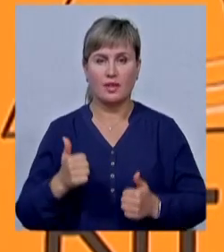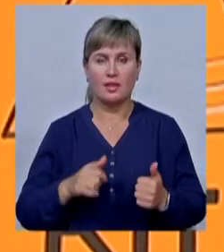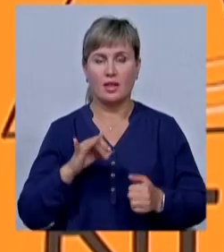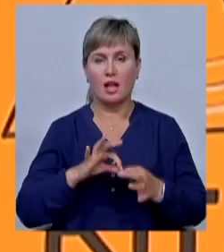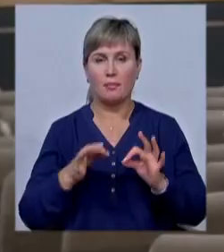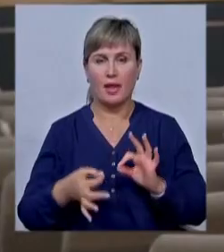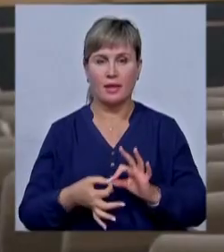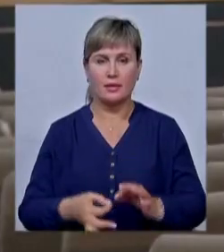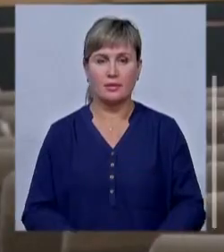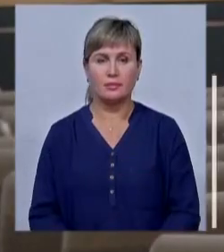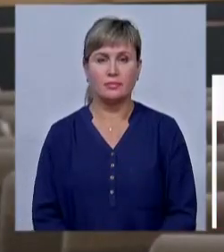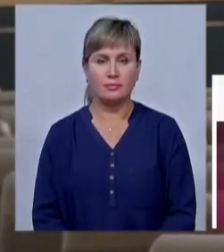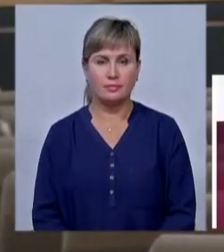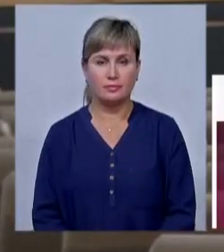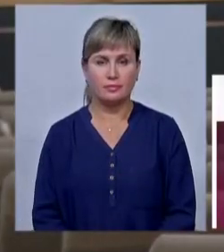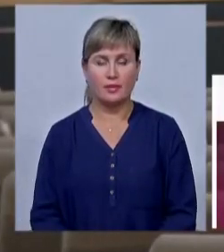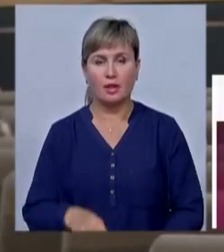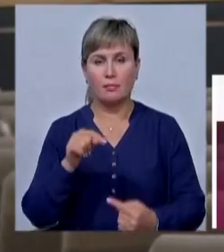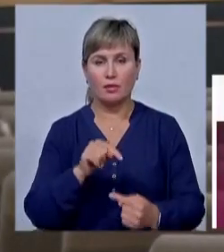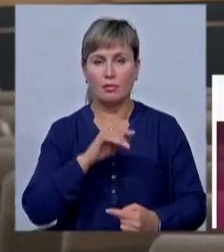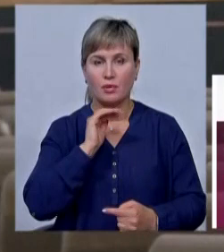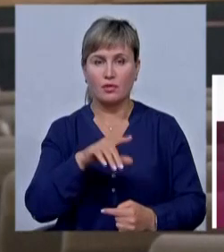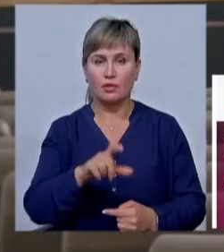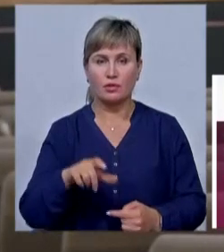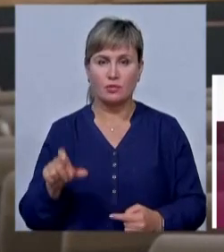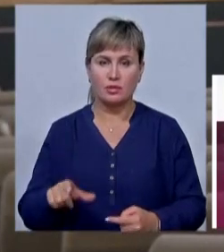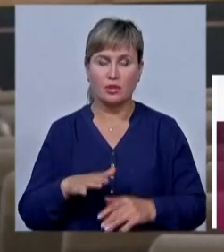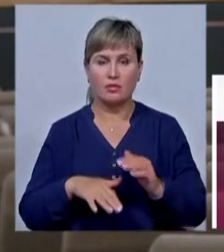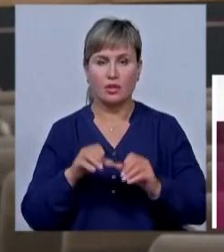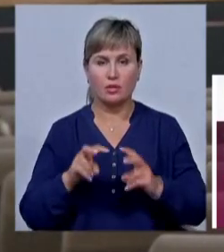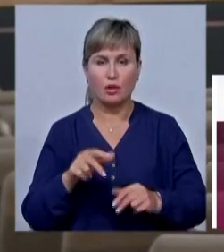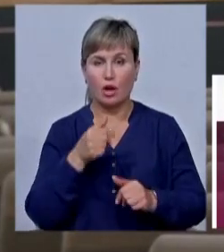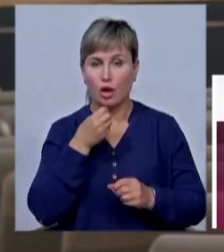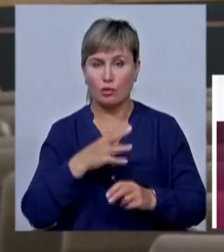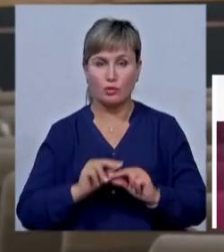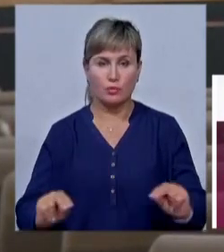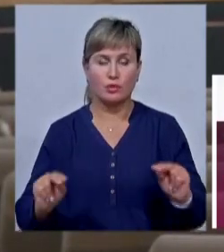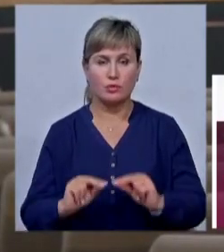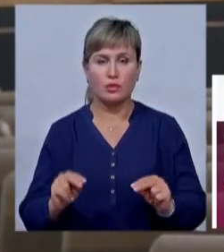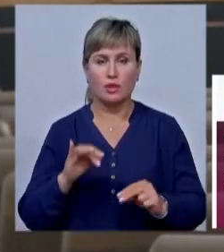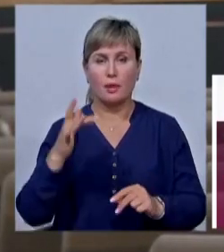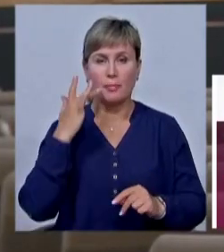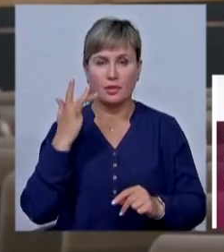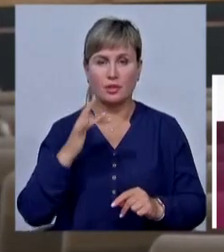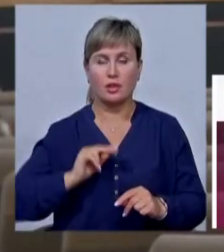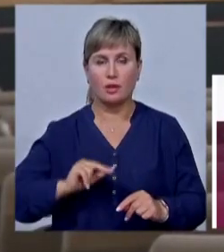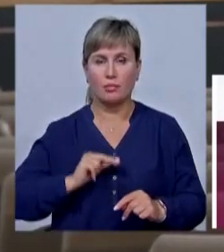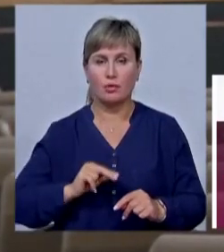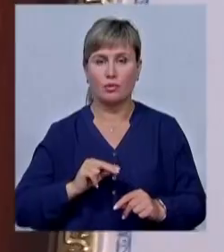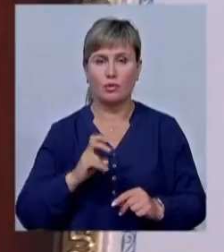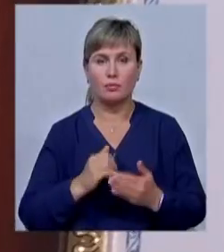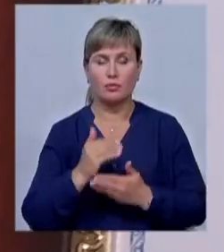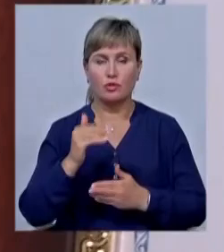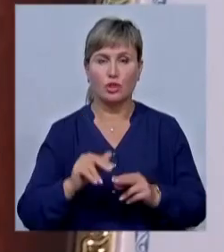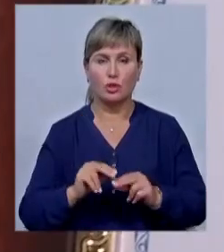олимпиад. Подбор профессиональных кадров, квалифицированных, хороших методик, Ну и, конечно, постоянная работа над повышением